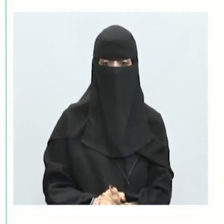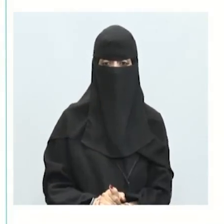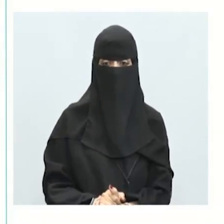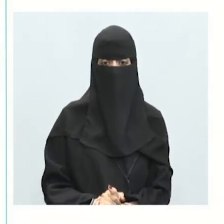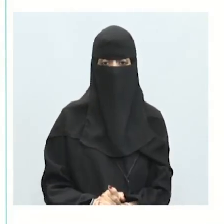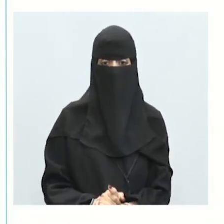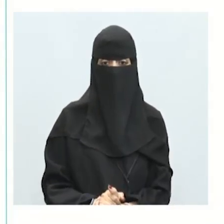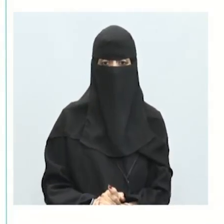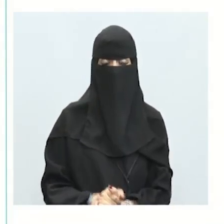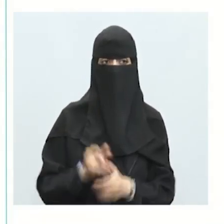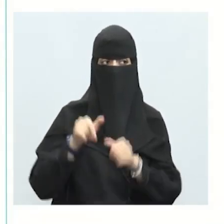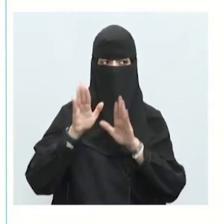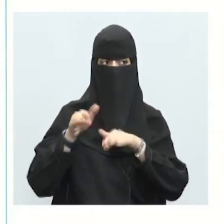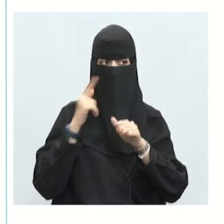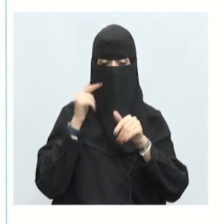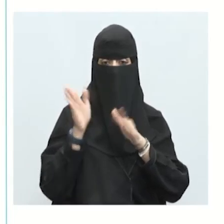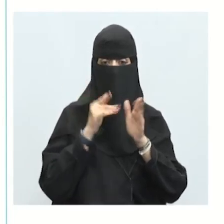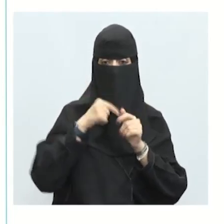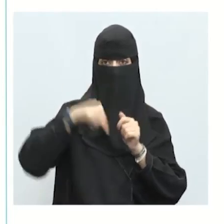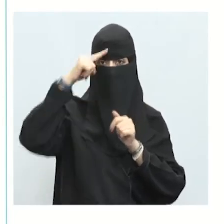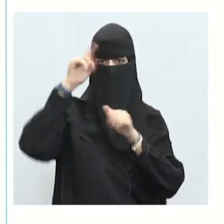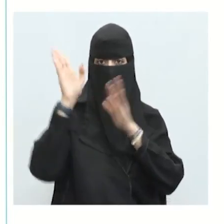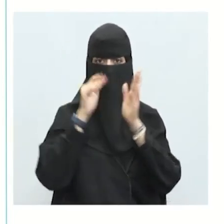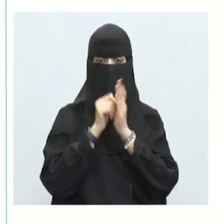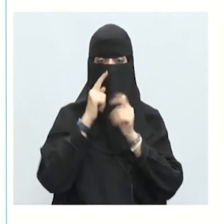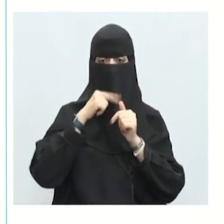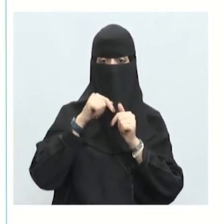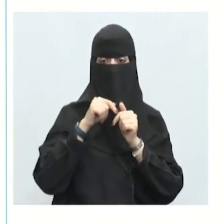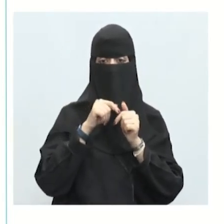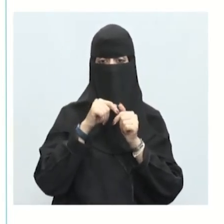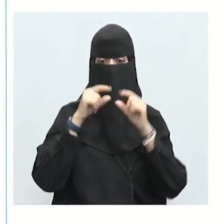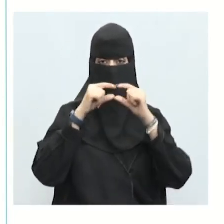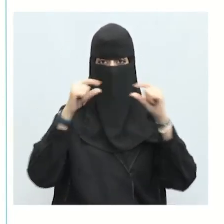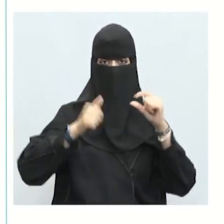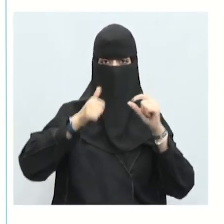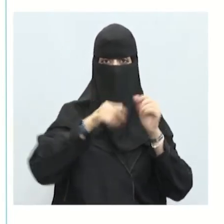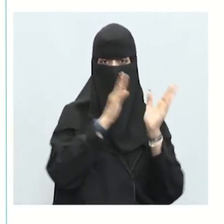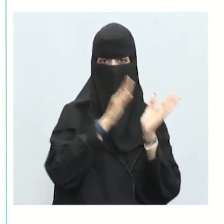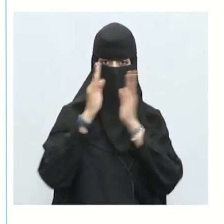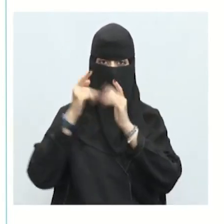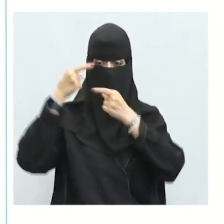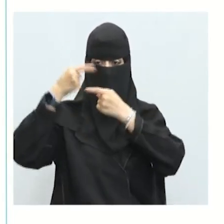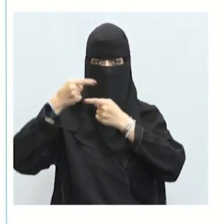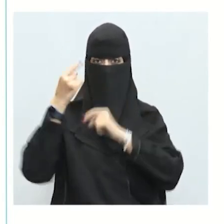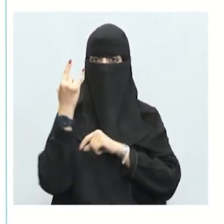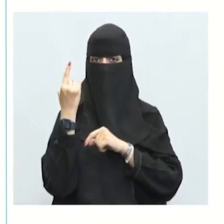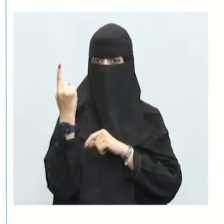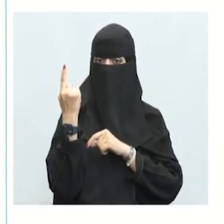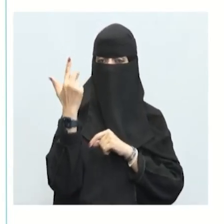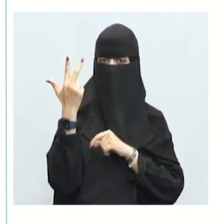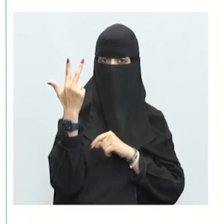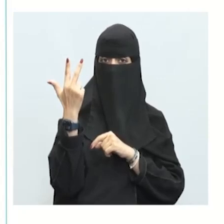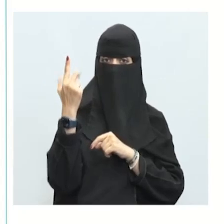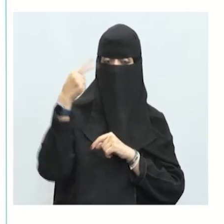البادئه عندنا في هذا المثال مثلا جريد تساوي 18 هل